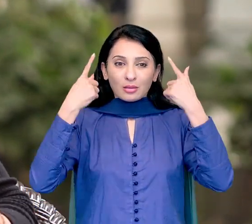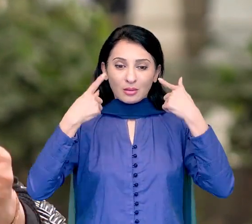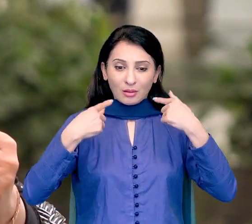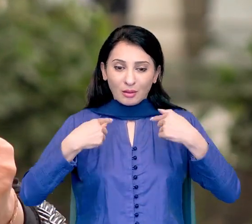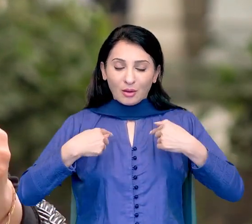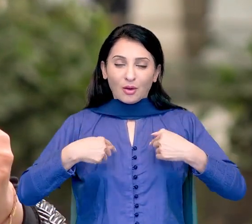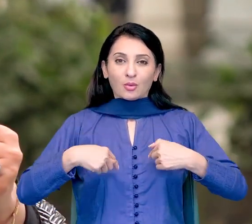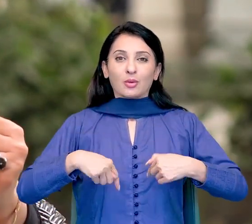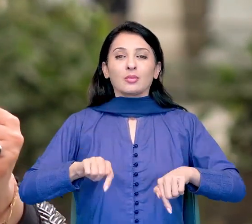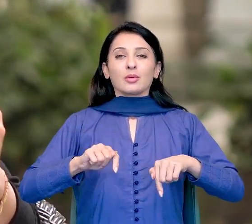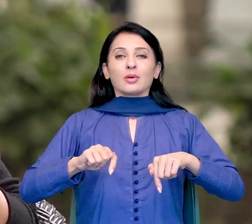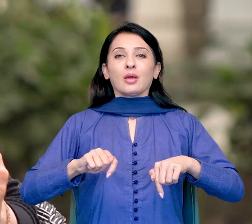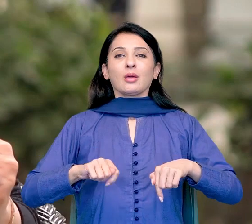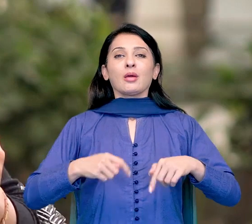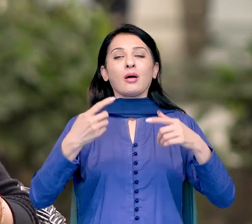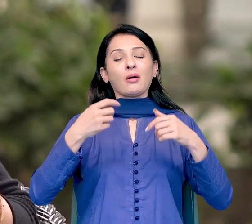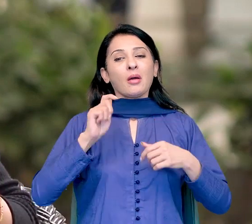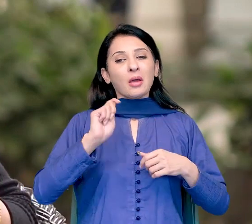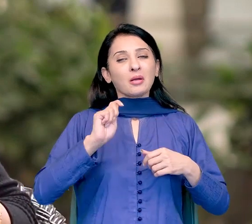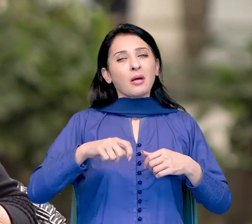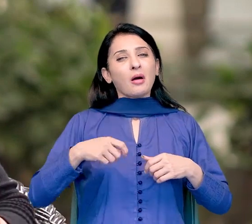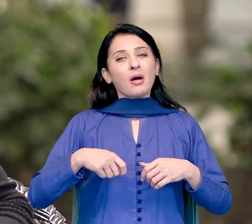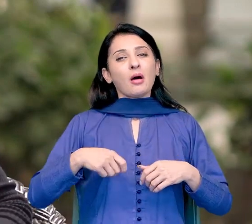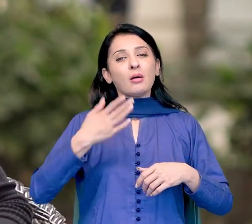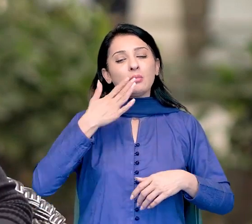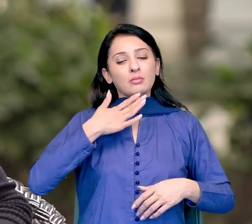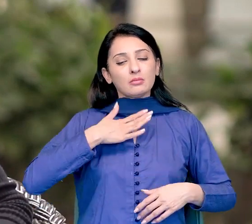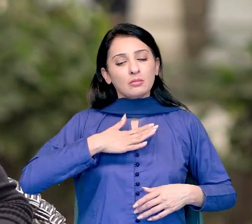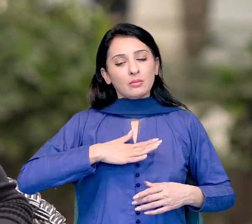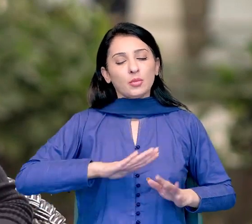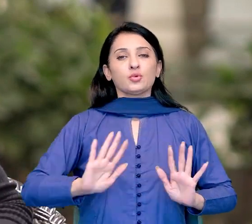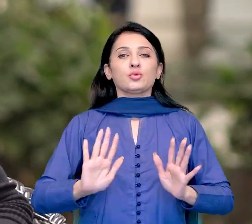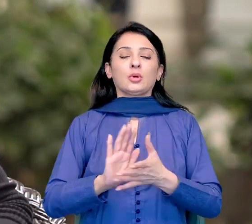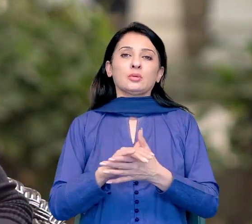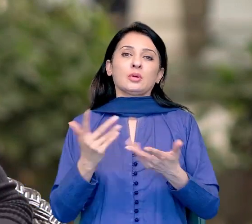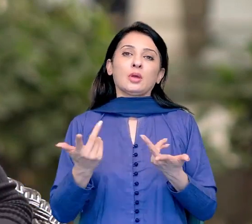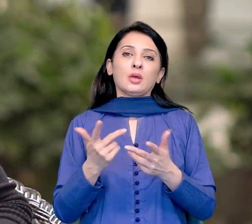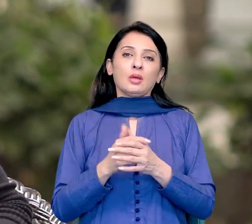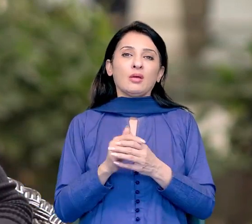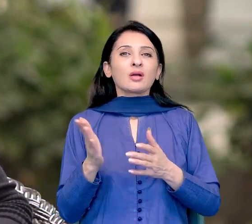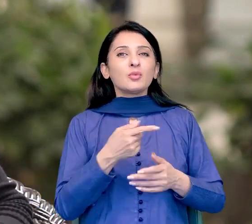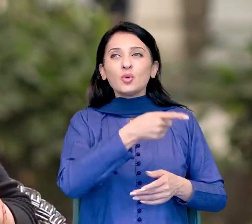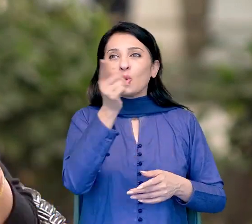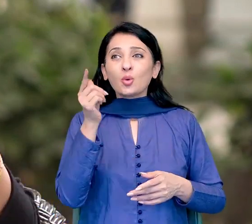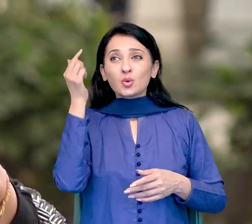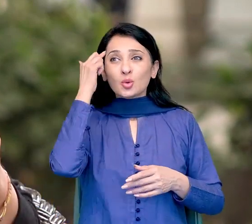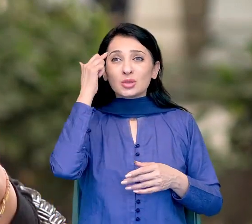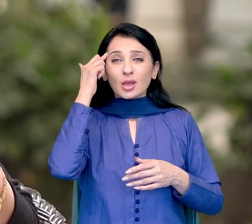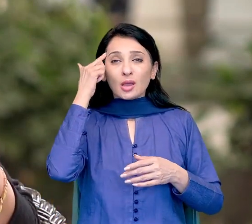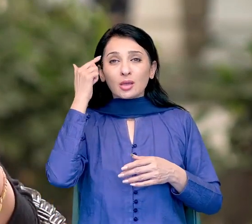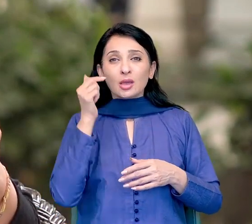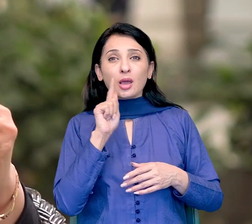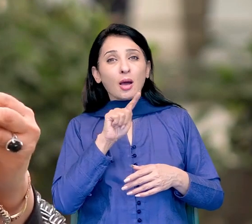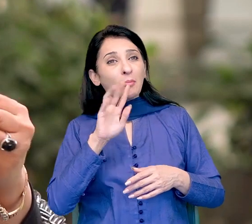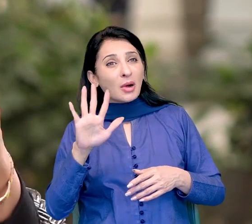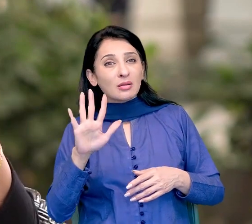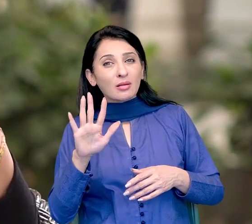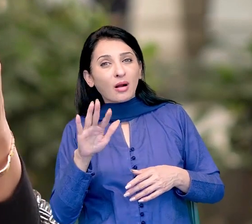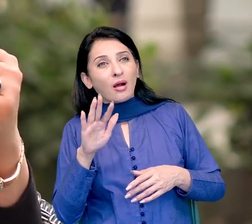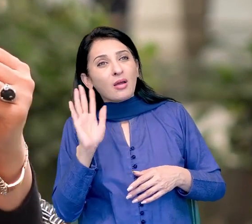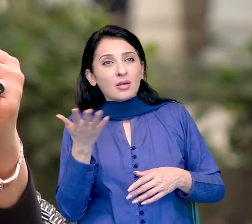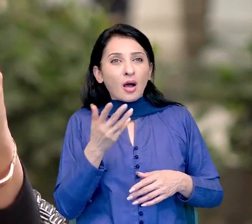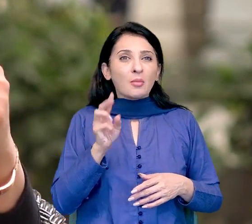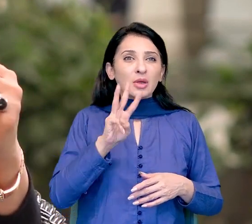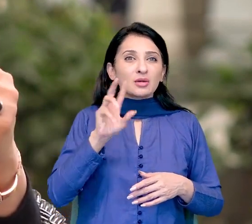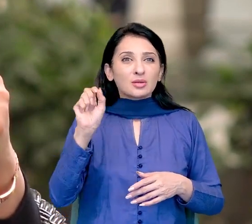جاتا ہے اور پھر آپ کی باڈی اسی پہ یوز ٹو ہو جاتی ہے. کبھی کبھی لوگوں کا خیال ہوتا ہے کہ ہم بہت کریش ڈائٹ کریں گے,